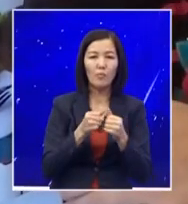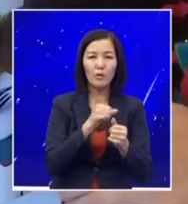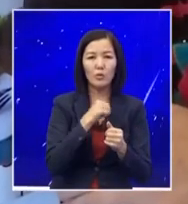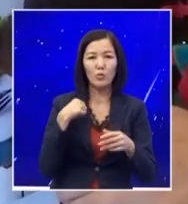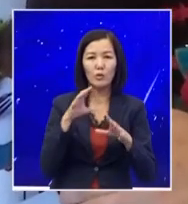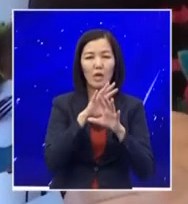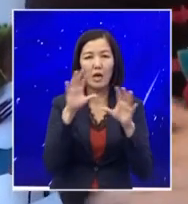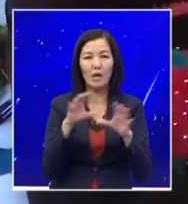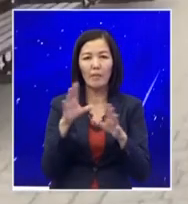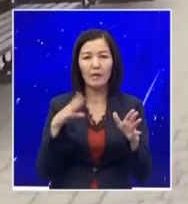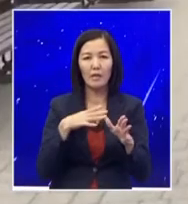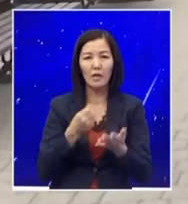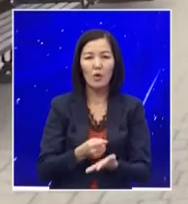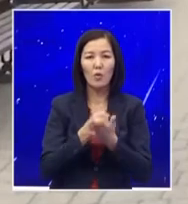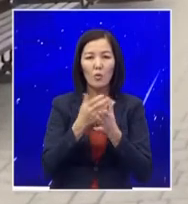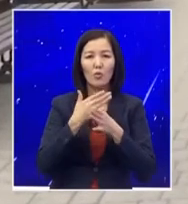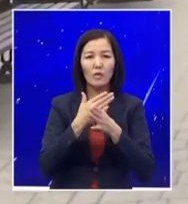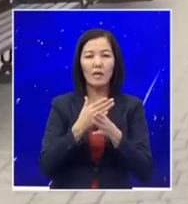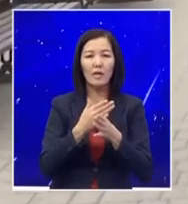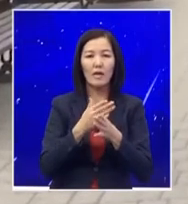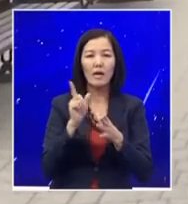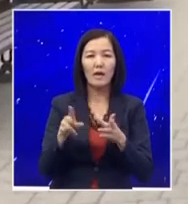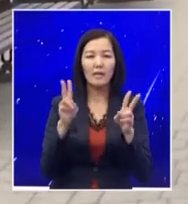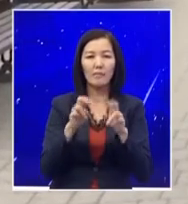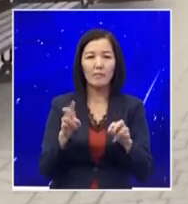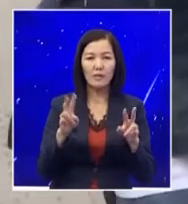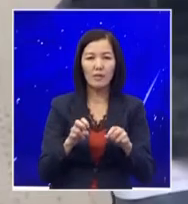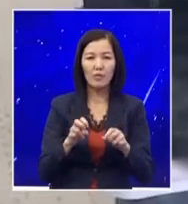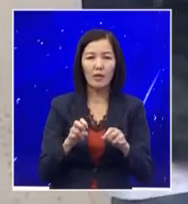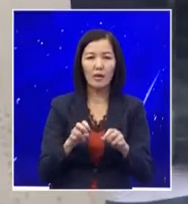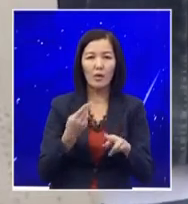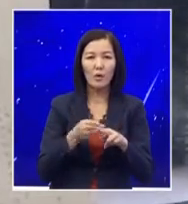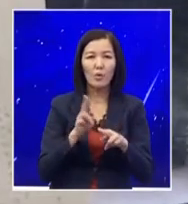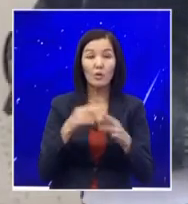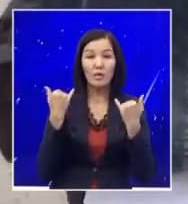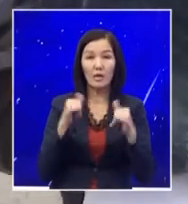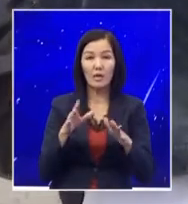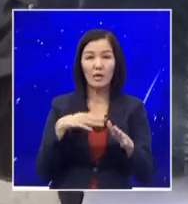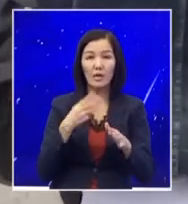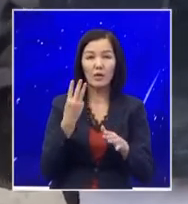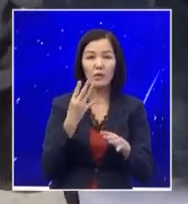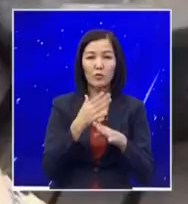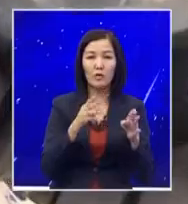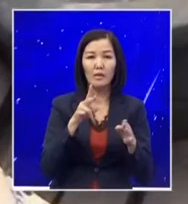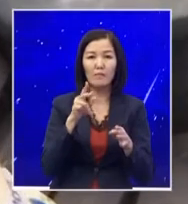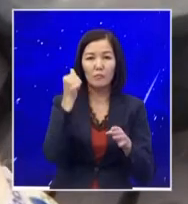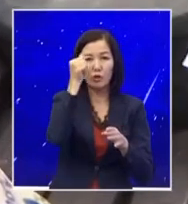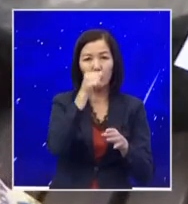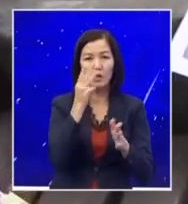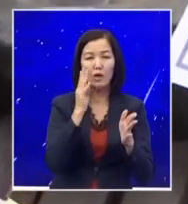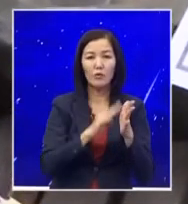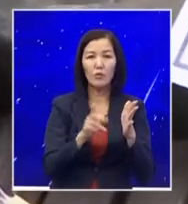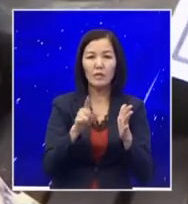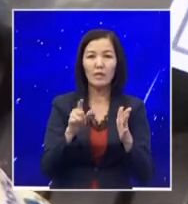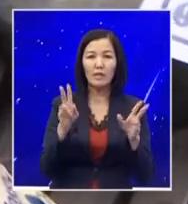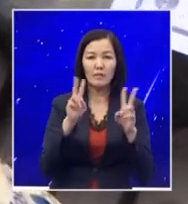алыпты, жан-жақты қолдайды. Ал адам іздеу бағытындағы тірліктері тіпті таңғалуға тұрарлық. 3,5 жылда 90 жоғалған